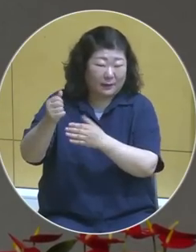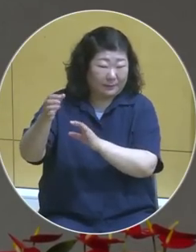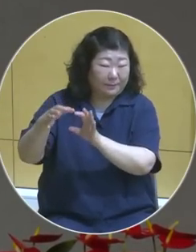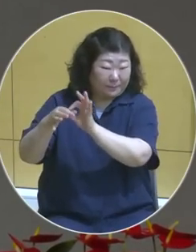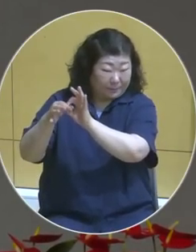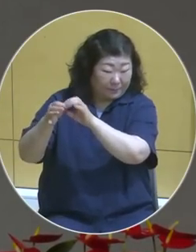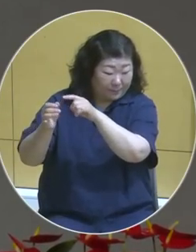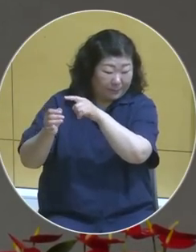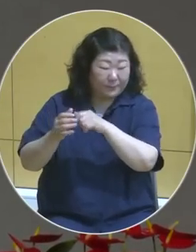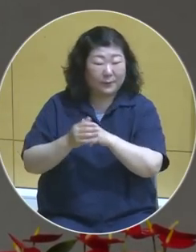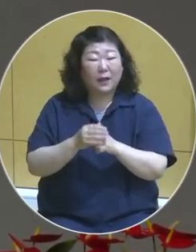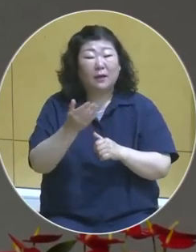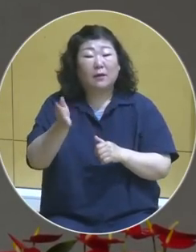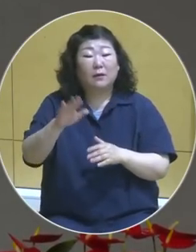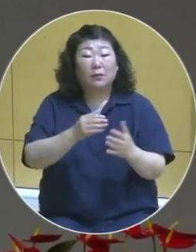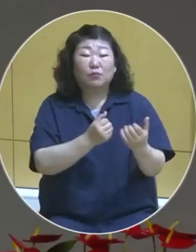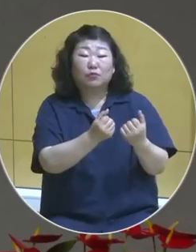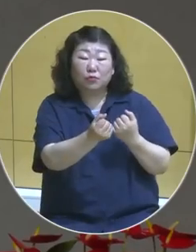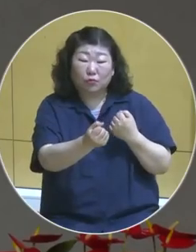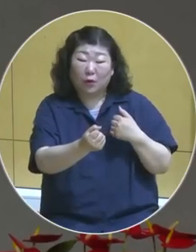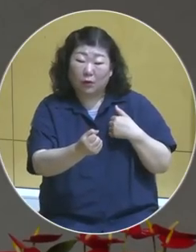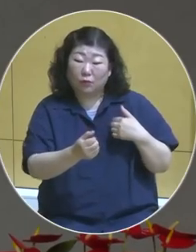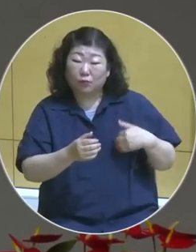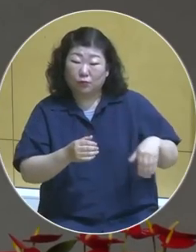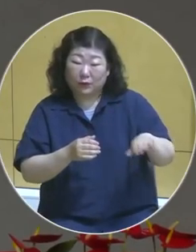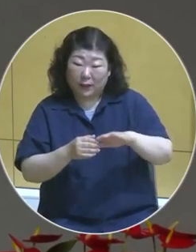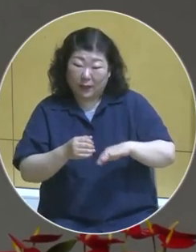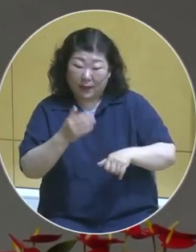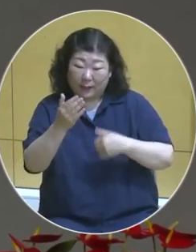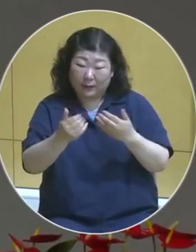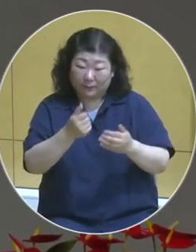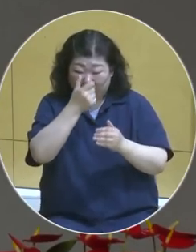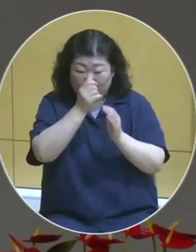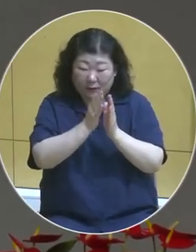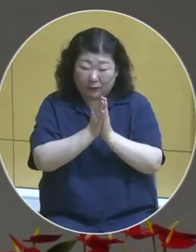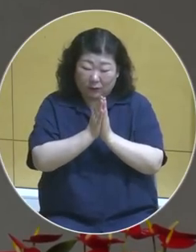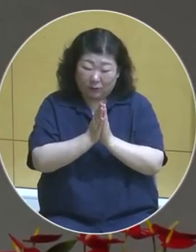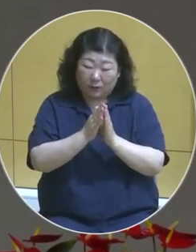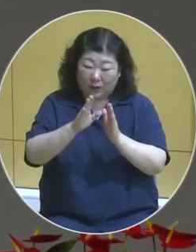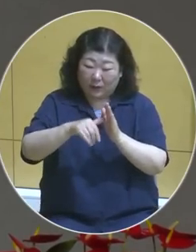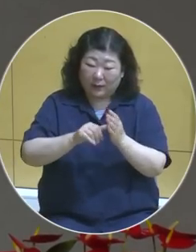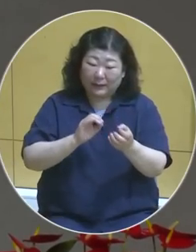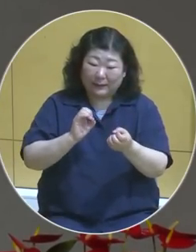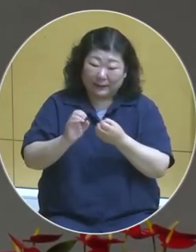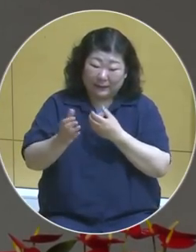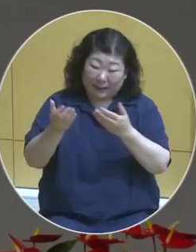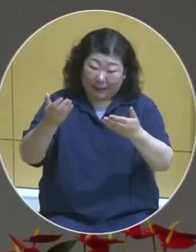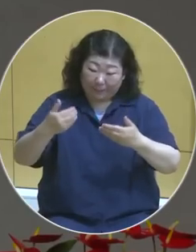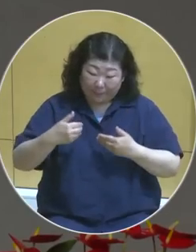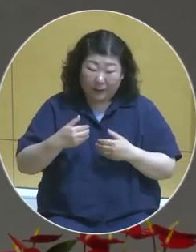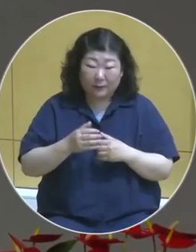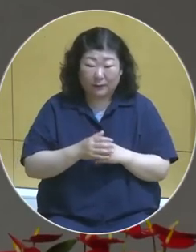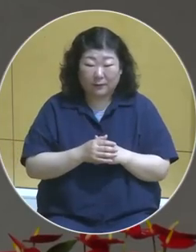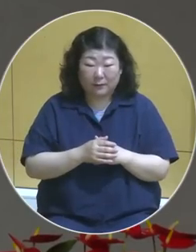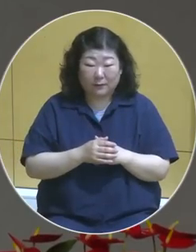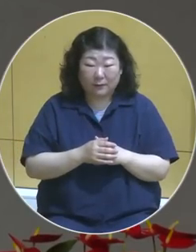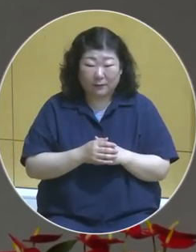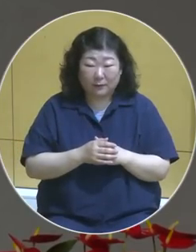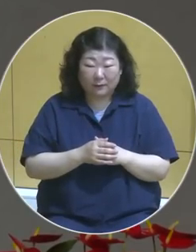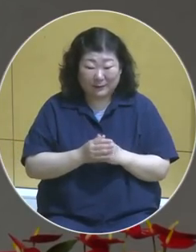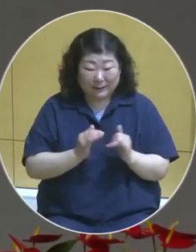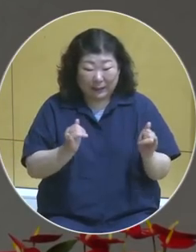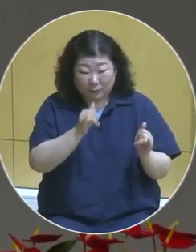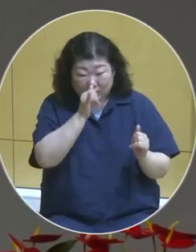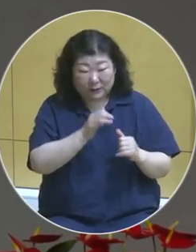그러나 그럼에도 불구하고 하나님께 기도할 때 응답받은 사람들의 삶은 어떤 삶을 살았을까